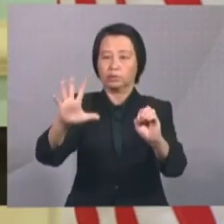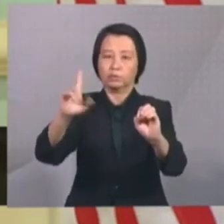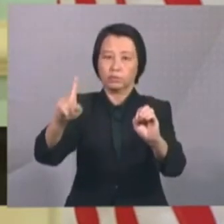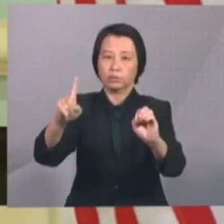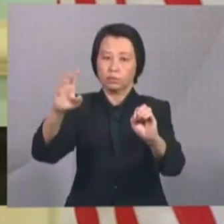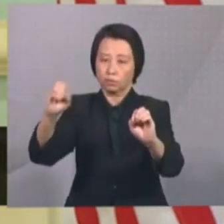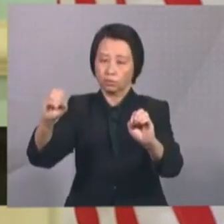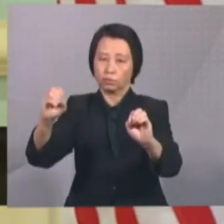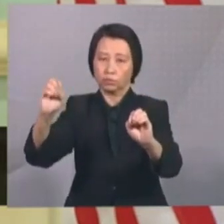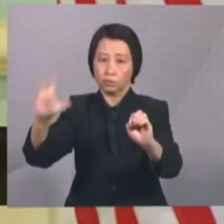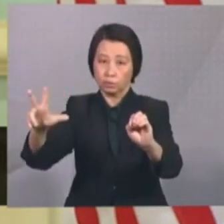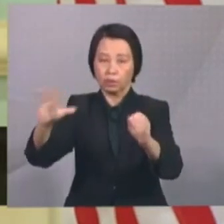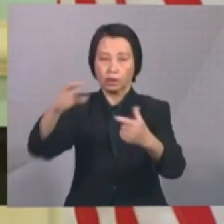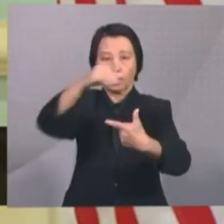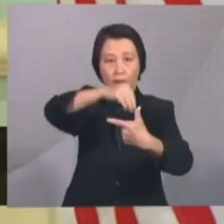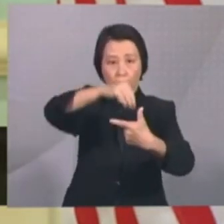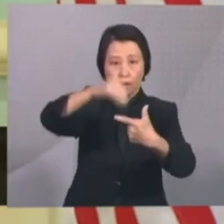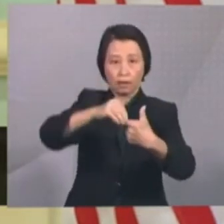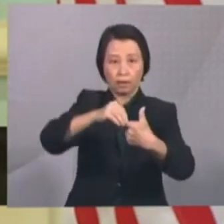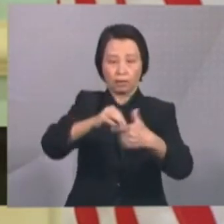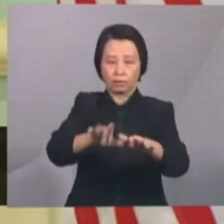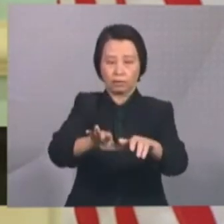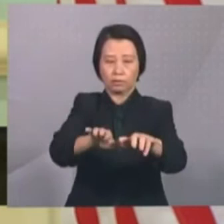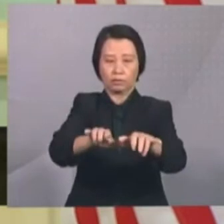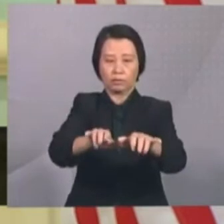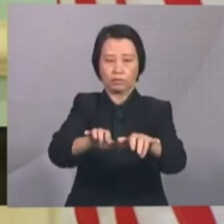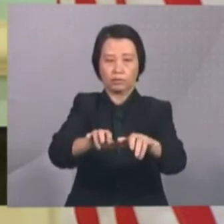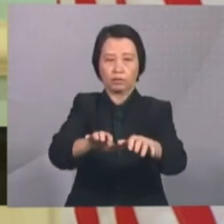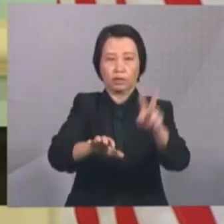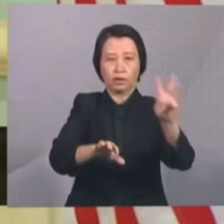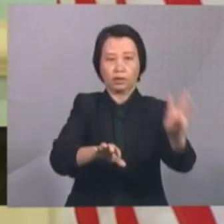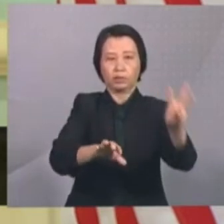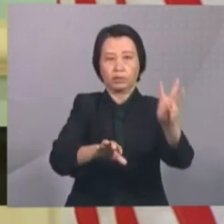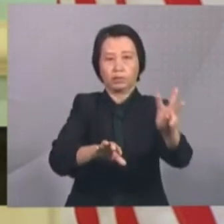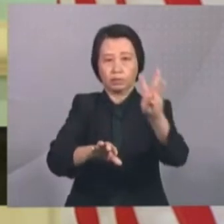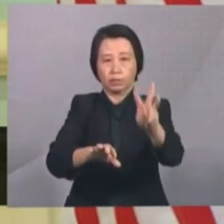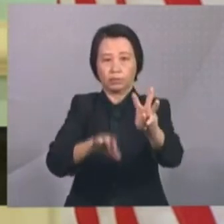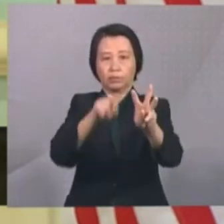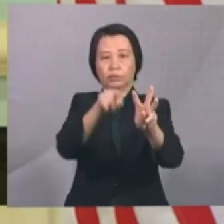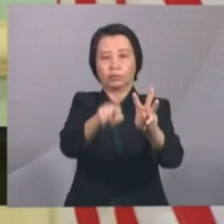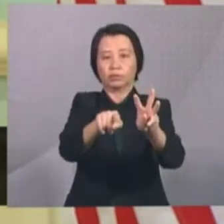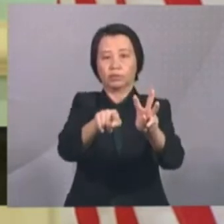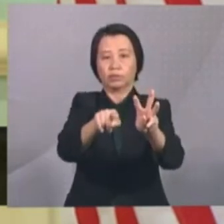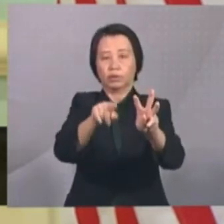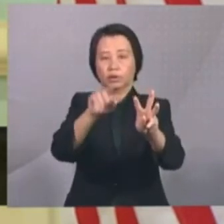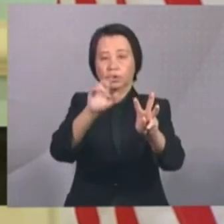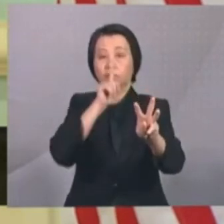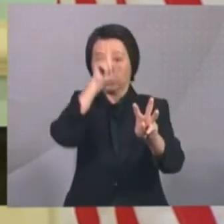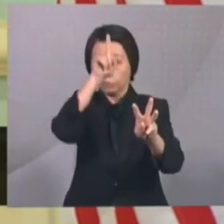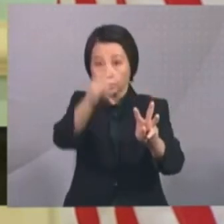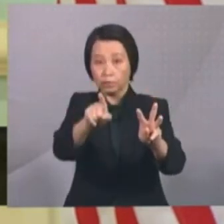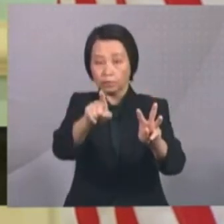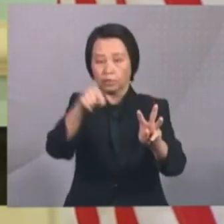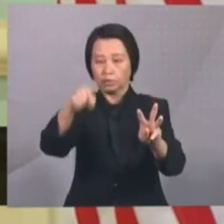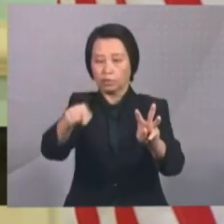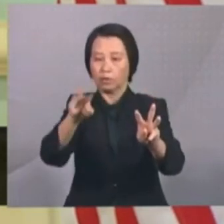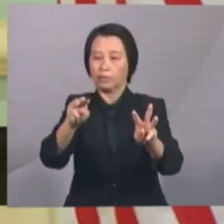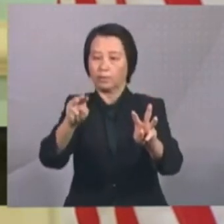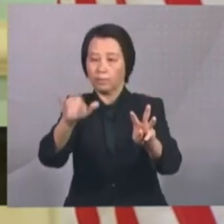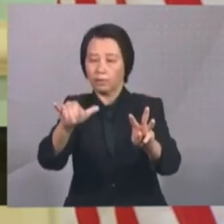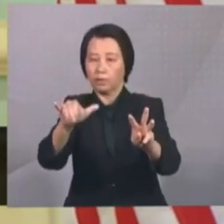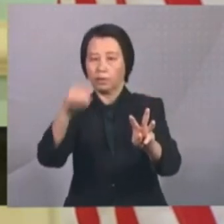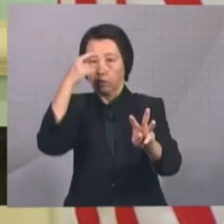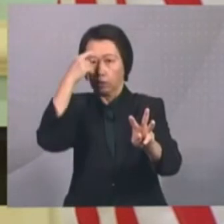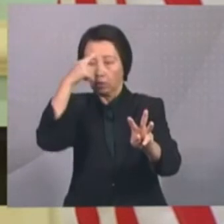15103 atau layari dablu dablu dablu dot sebenarnya donmai